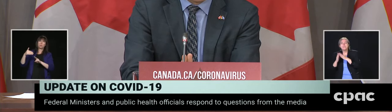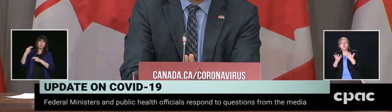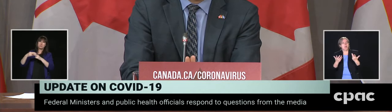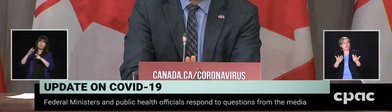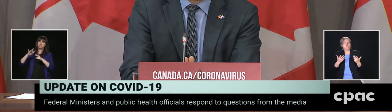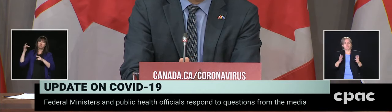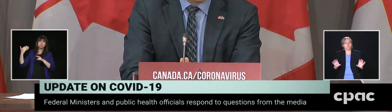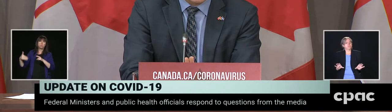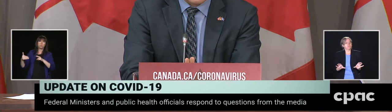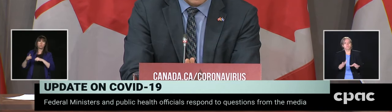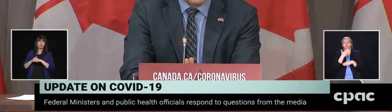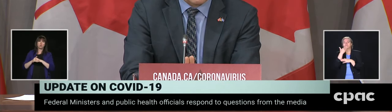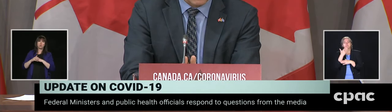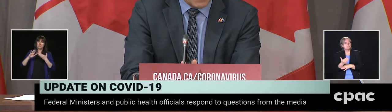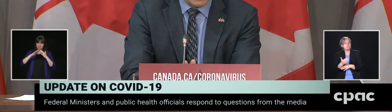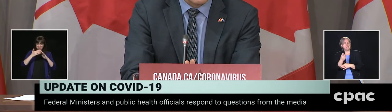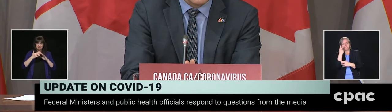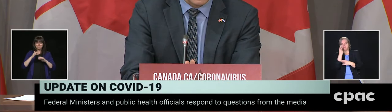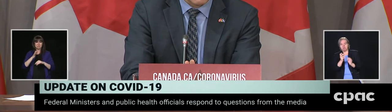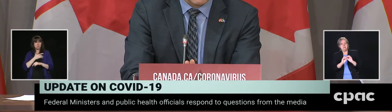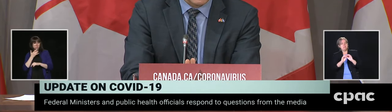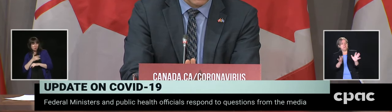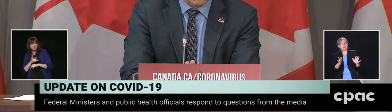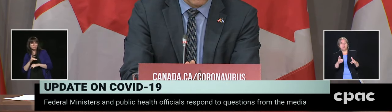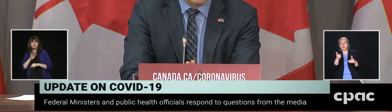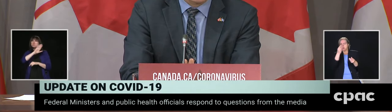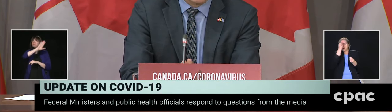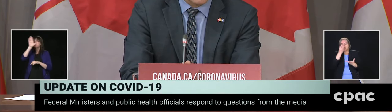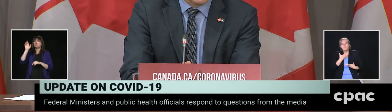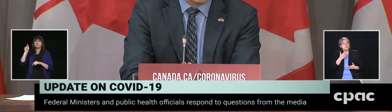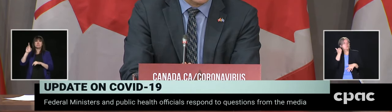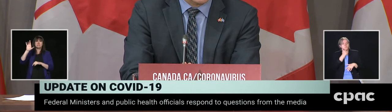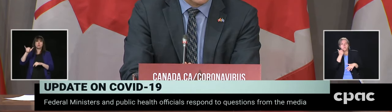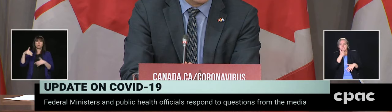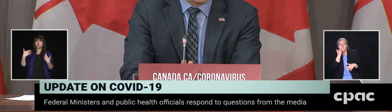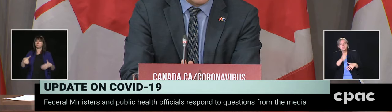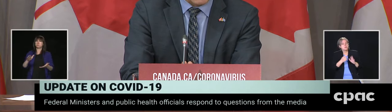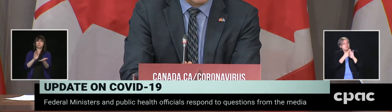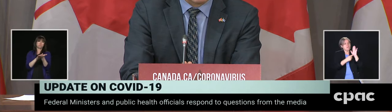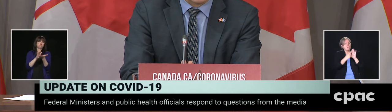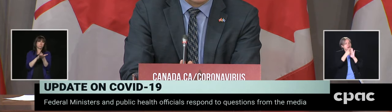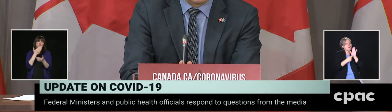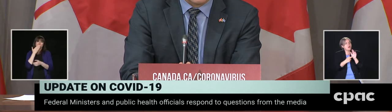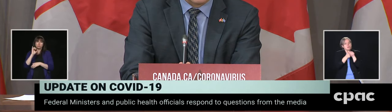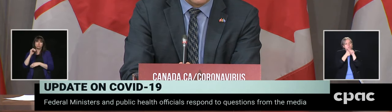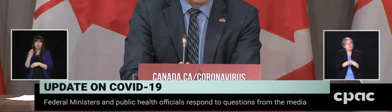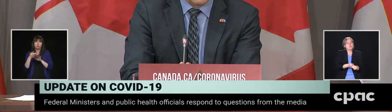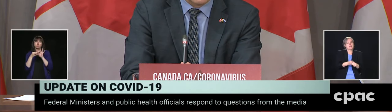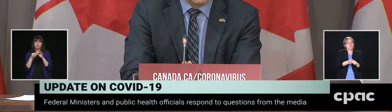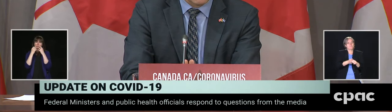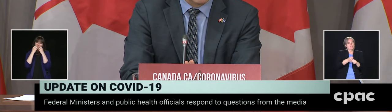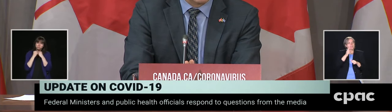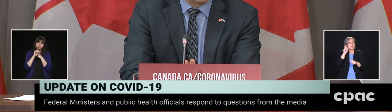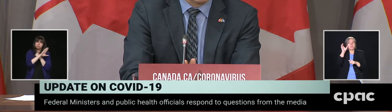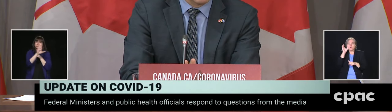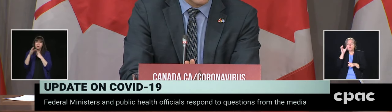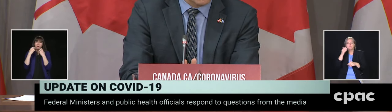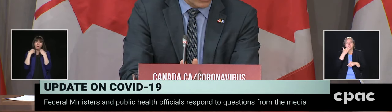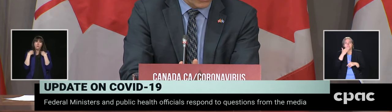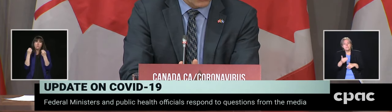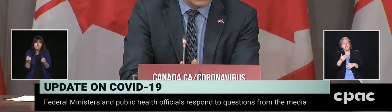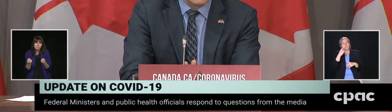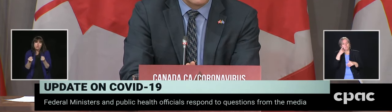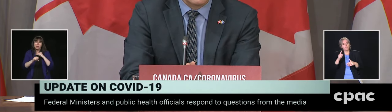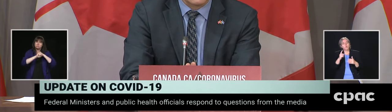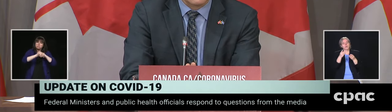point il faut respecter les directives de base de santé publique si on veut sortir de cette crise rapidement et efficacement. Donc, je pense qu'on peut